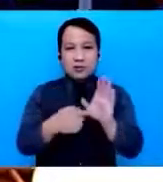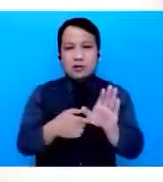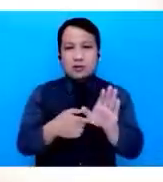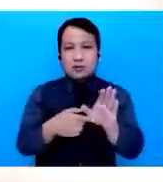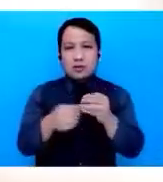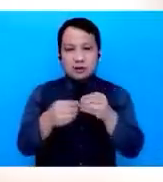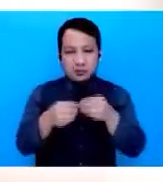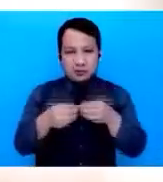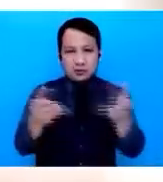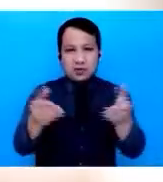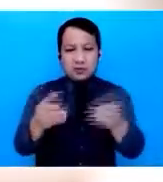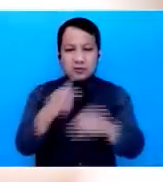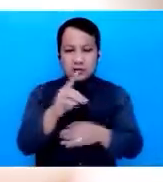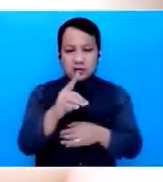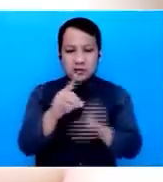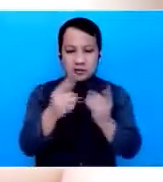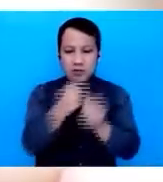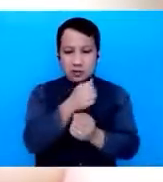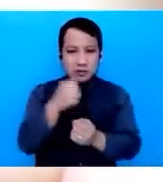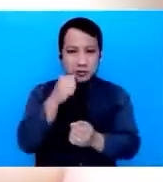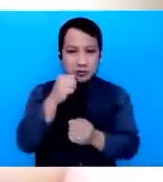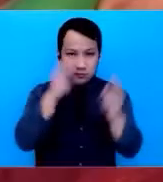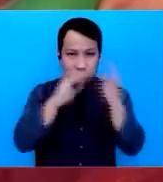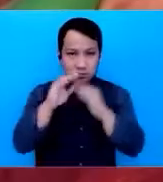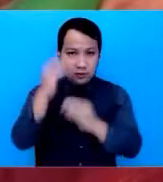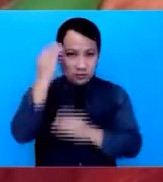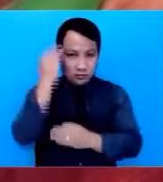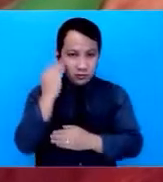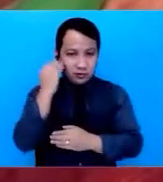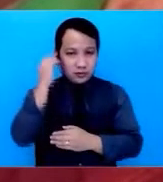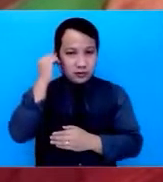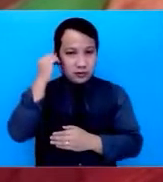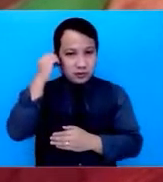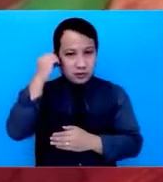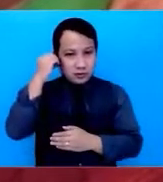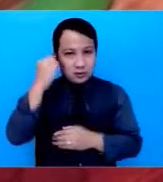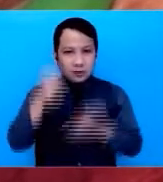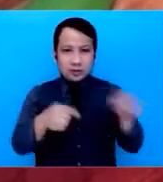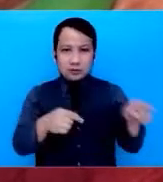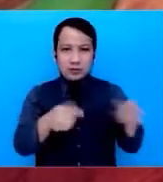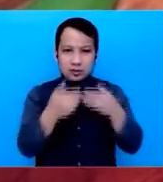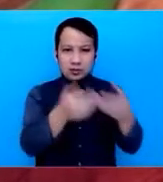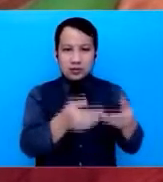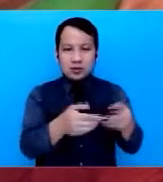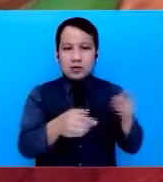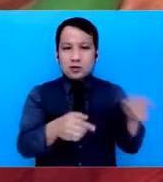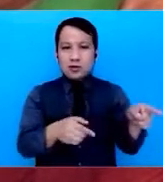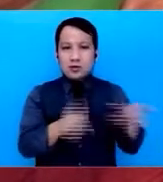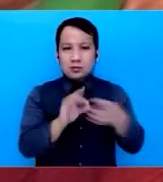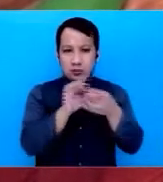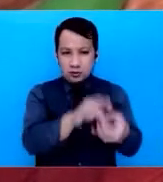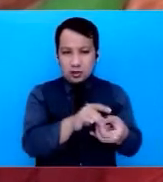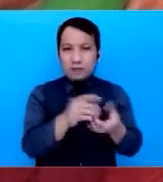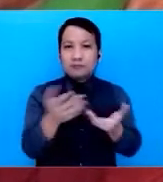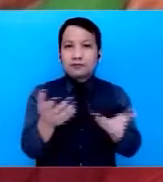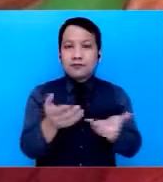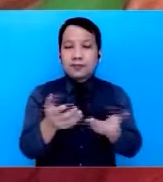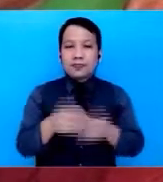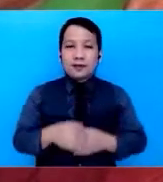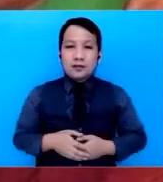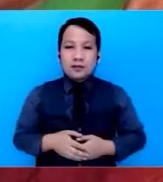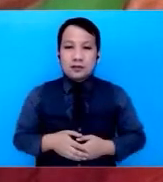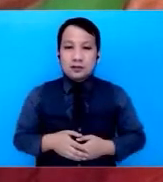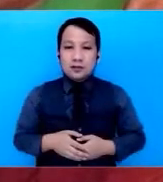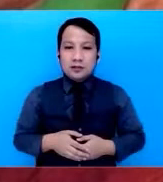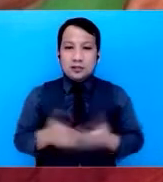Department of Agriculture ang problema sa egg shortage. Tuloy na nakikipag-ugnayan doon po sa mga